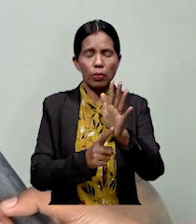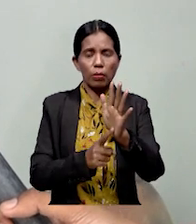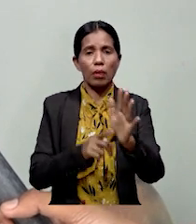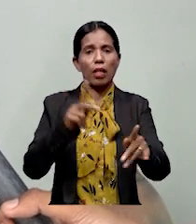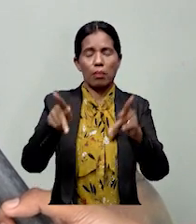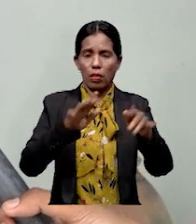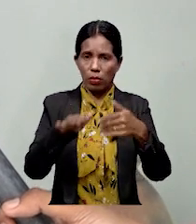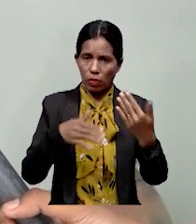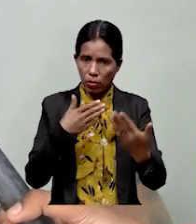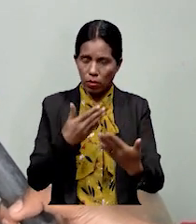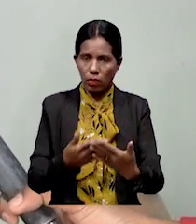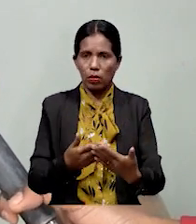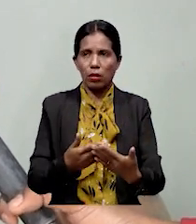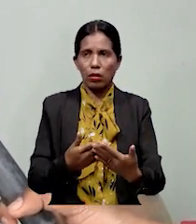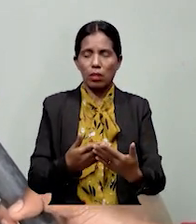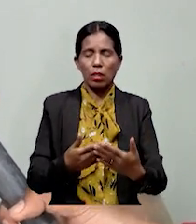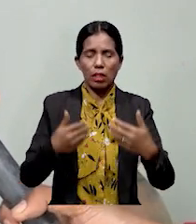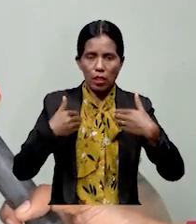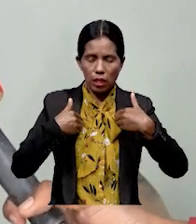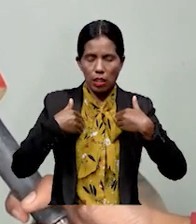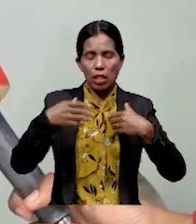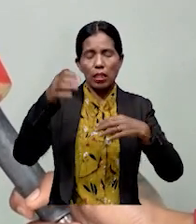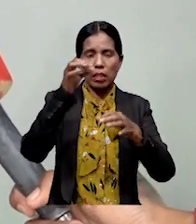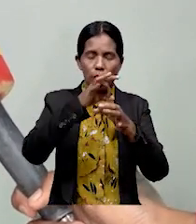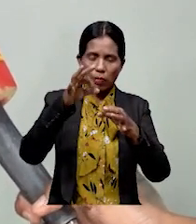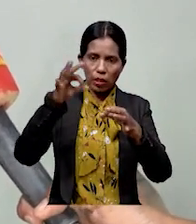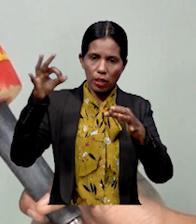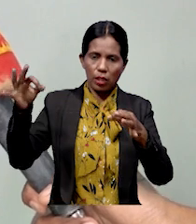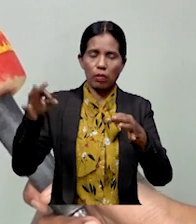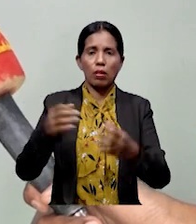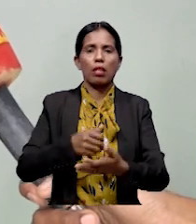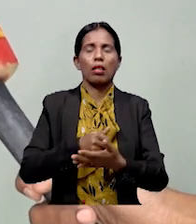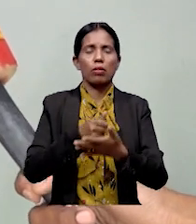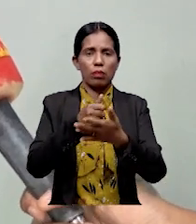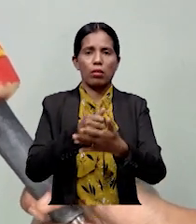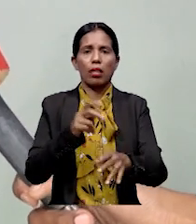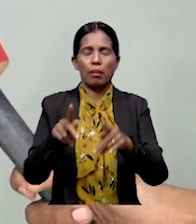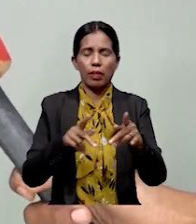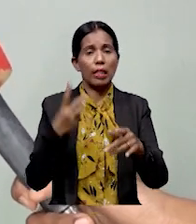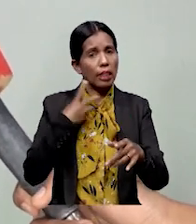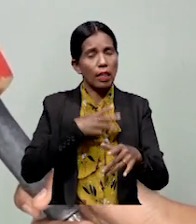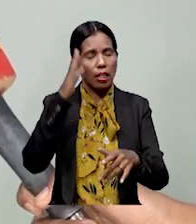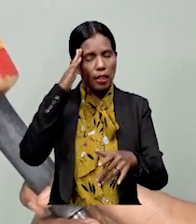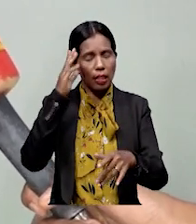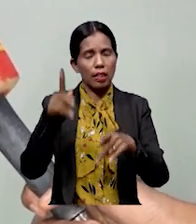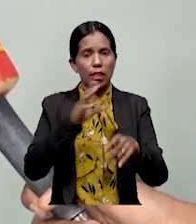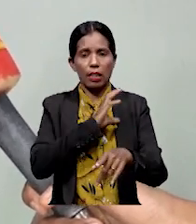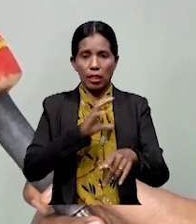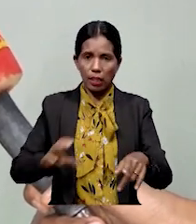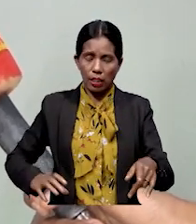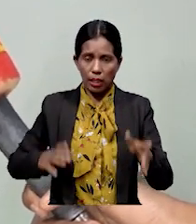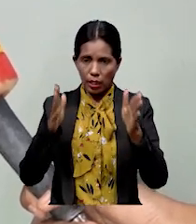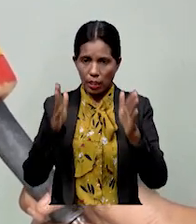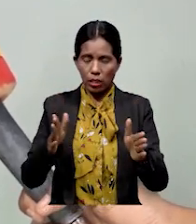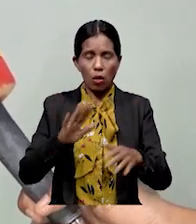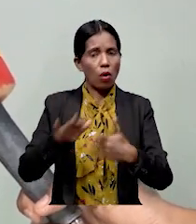sirania let spiritu missionari ne hatu hatu itu atende yang katak quando ita sarani ne mahututu o igreja